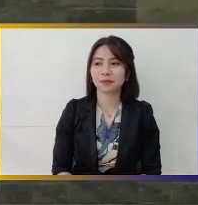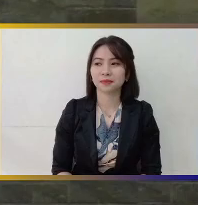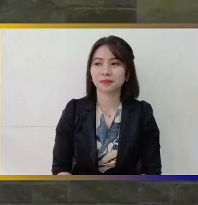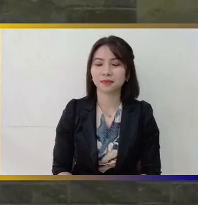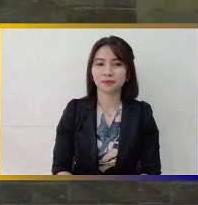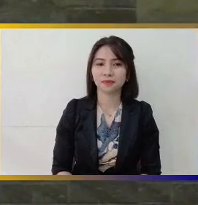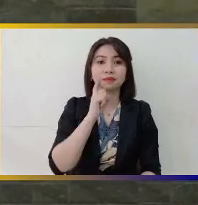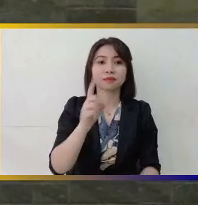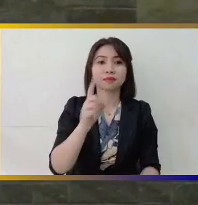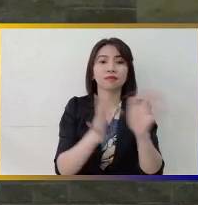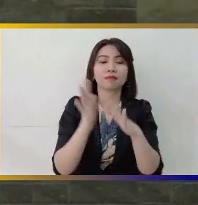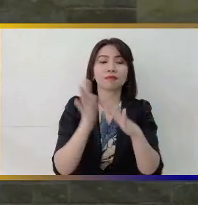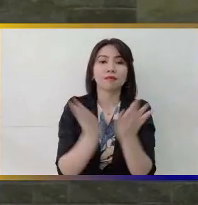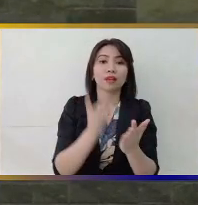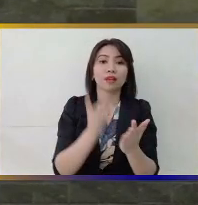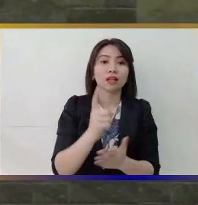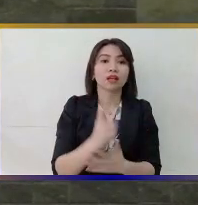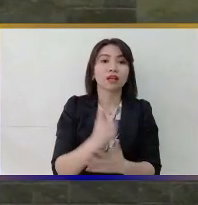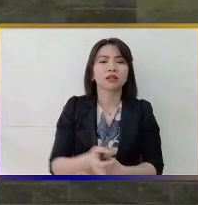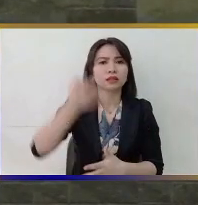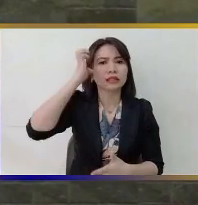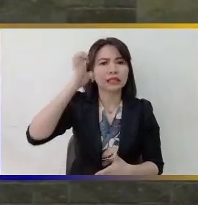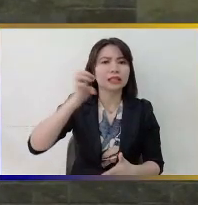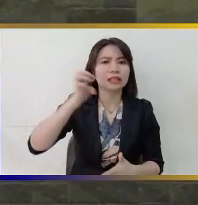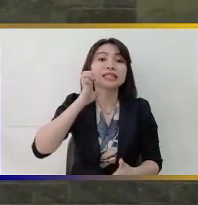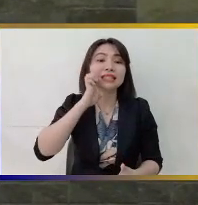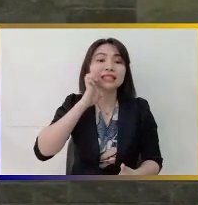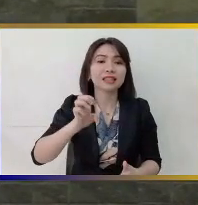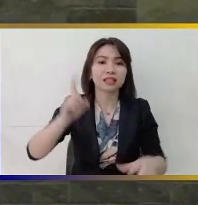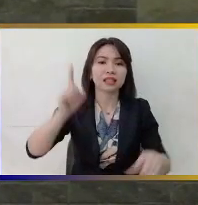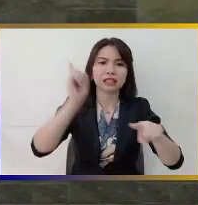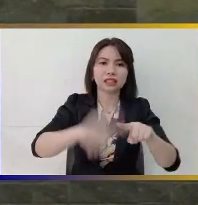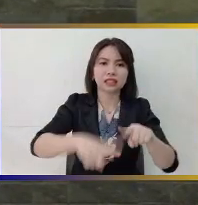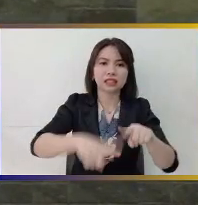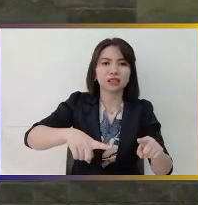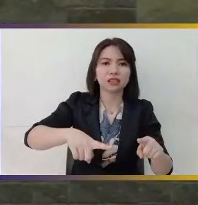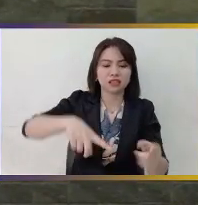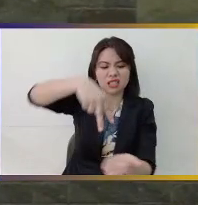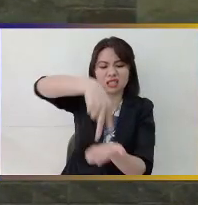Bible says, couldn't raise herself up.